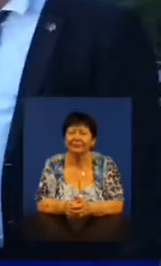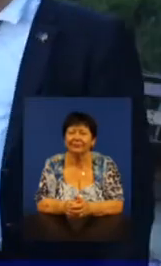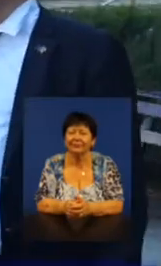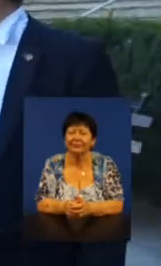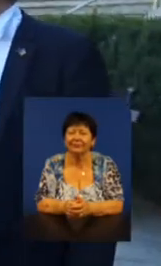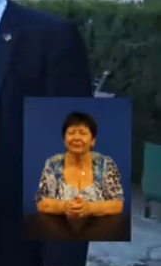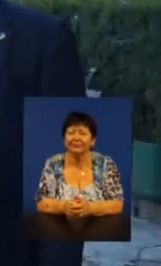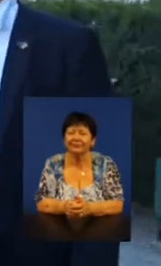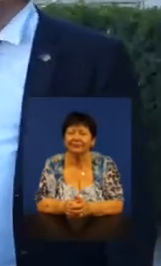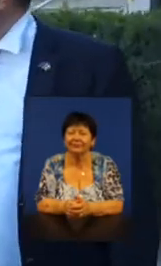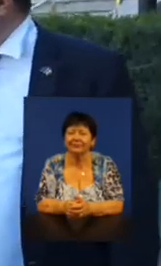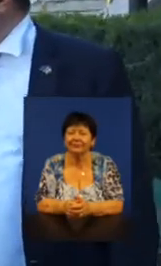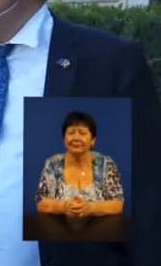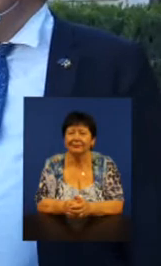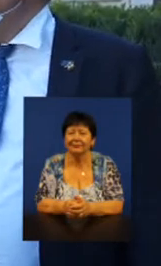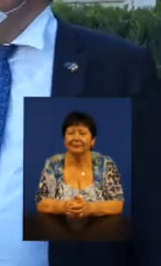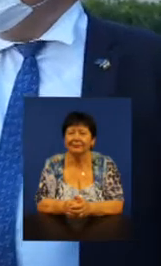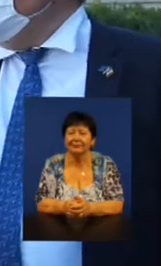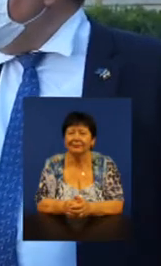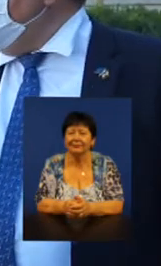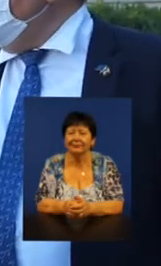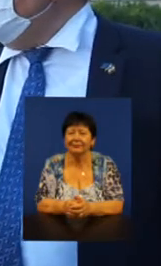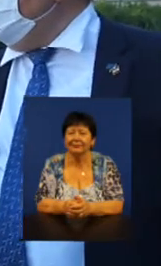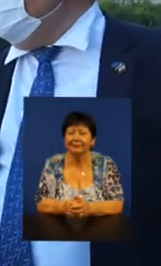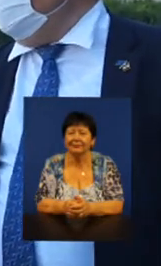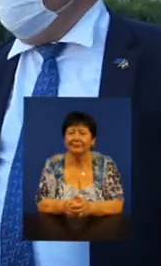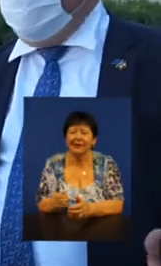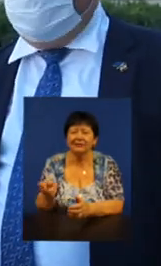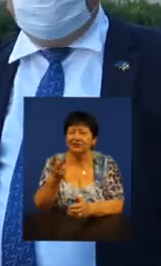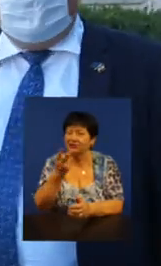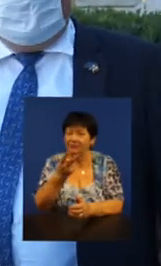Șeful pentru proiect la delegația noastră, ceea ce privește